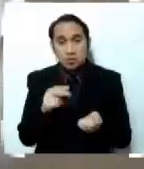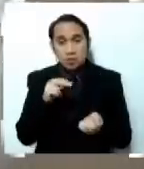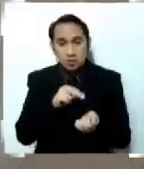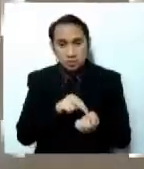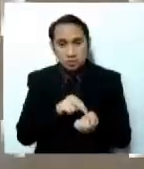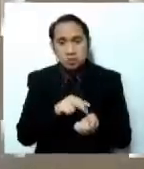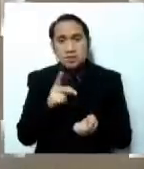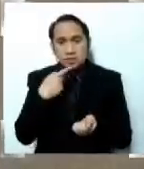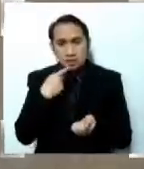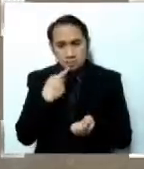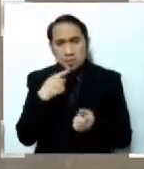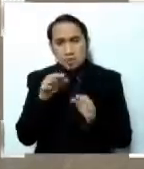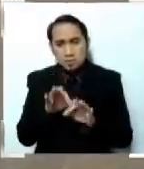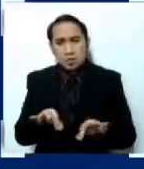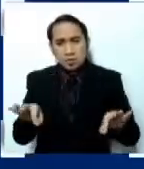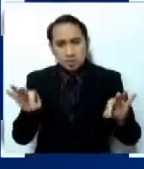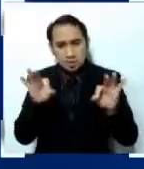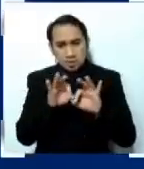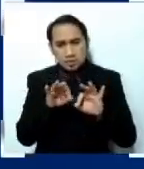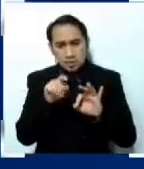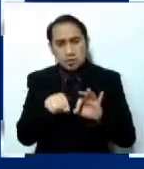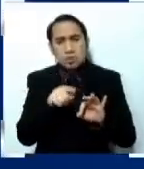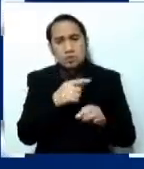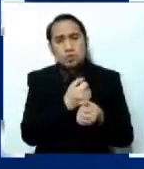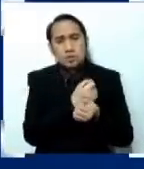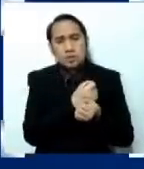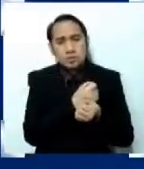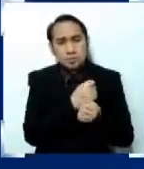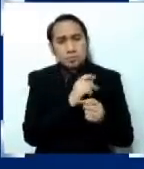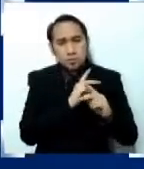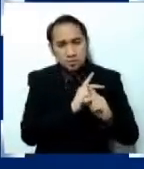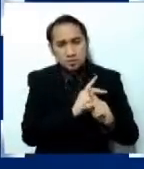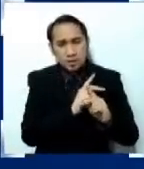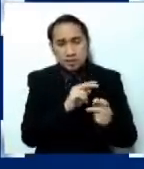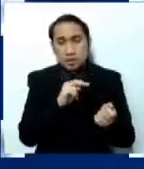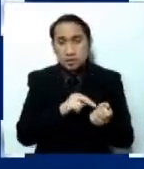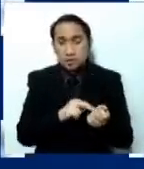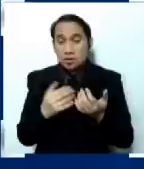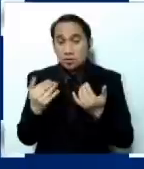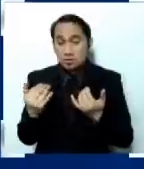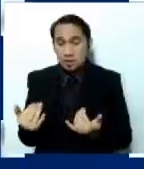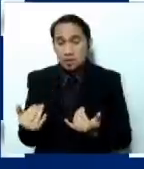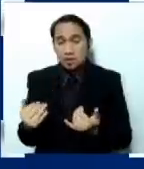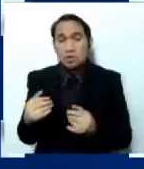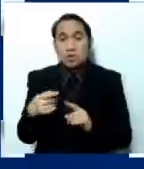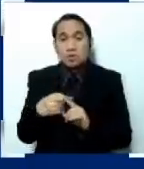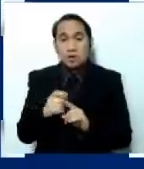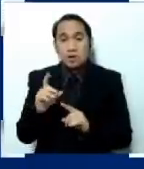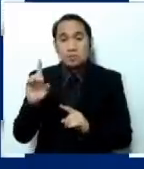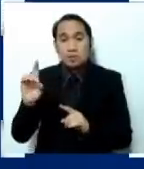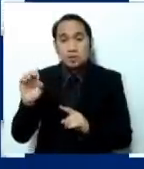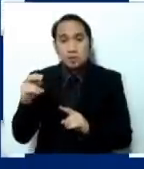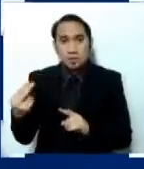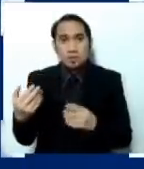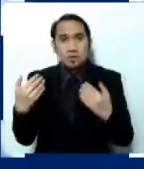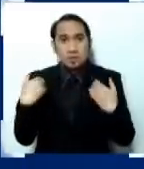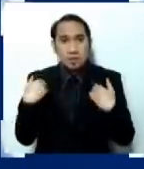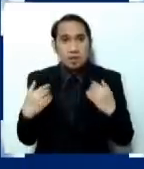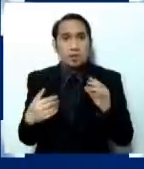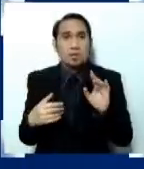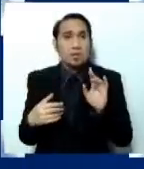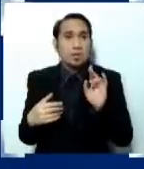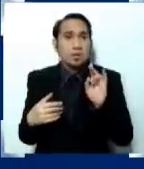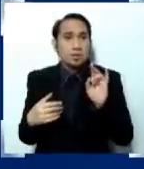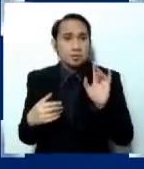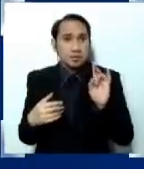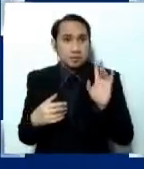at kapakanan ng mga nurse. Sa datos ng Department of Health itong May 2, sa higit 17,000 healthcare worker na